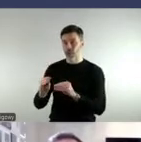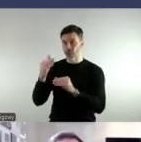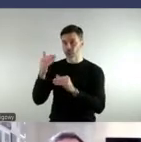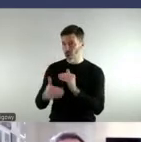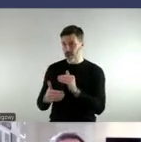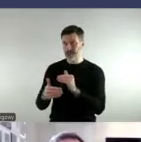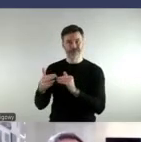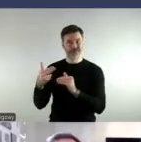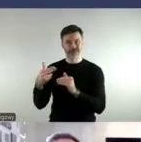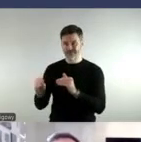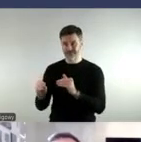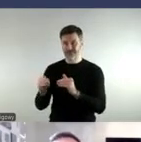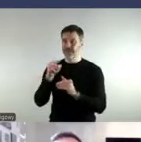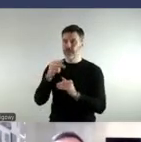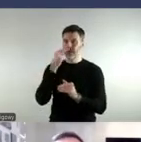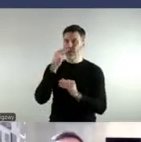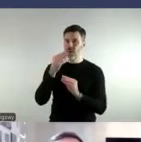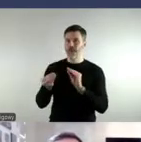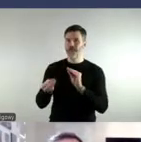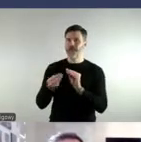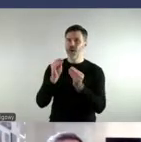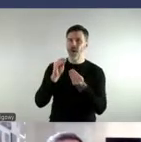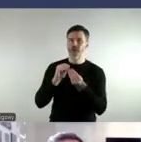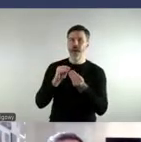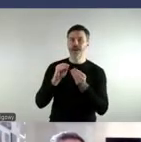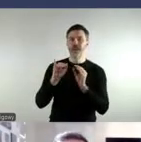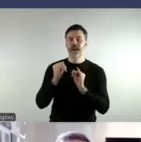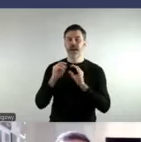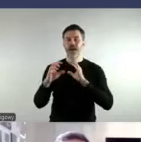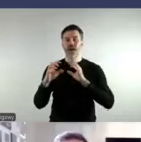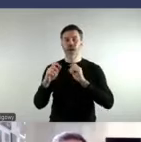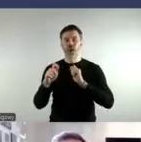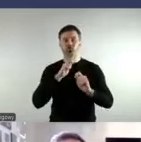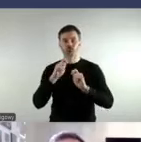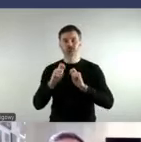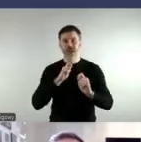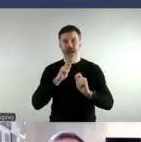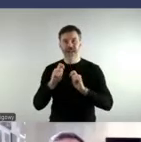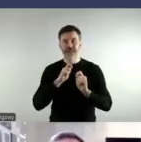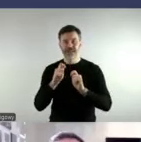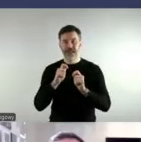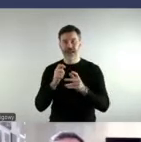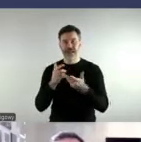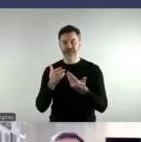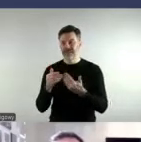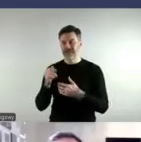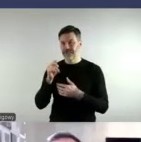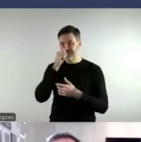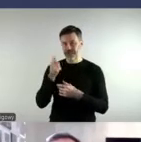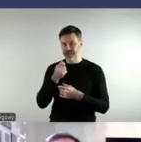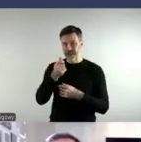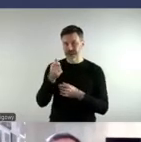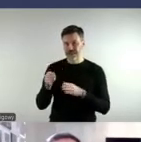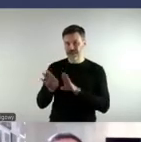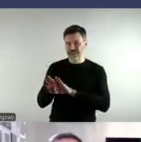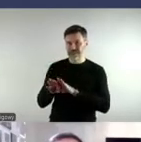not Tutaj stop w tym with wypadku pojawiły putting się out the problemy fire. dotyczące For example, komunikacji i here we had a wstrzymania problem ruchu with na communication bezpiecznych blocking the w traffic naszym on mieście. Później quite a pojawiają się